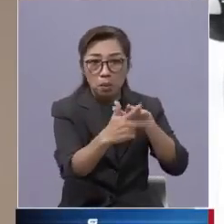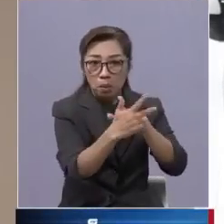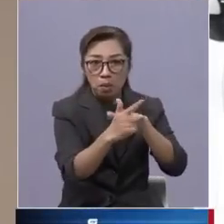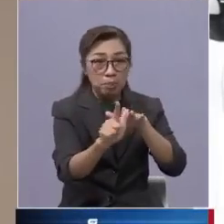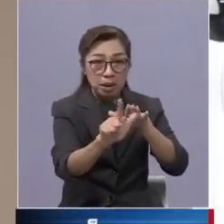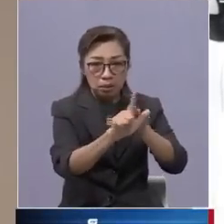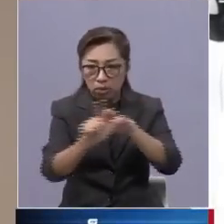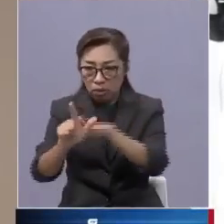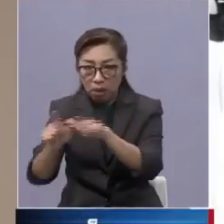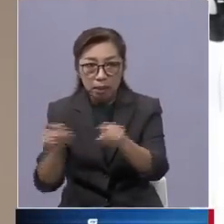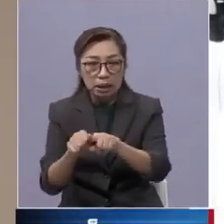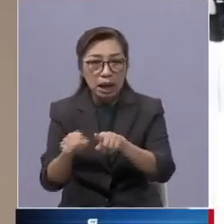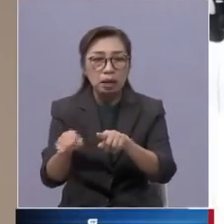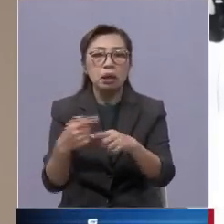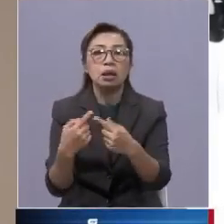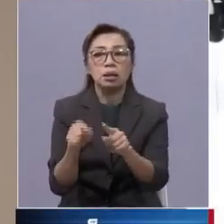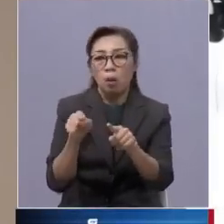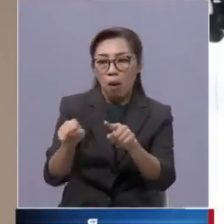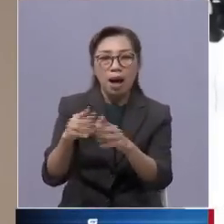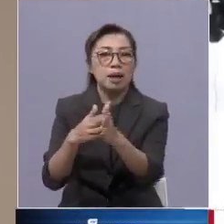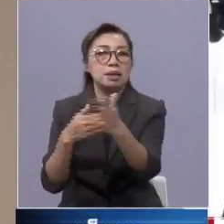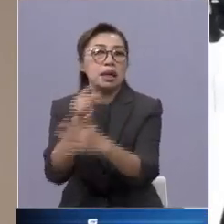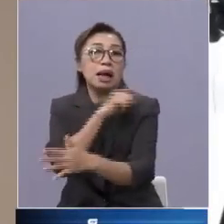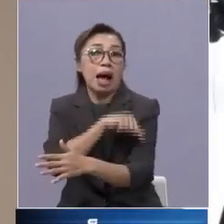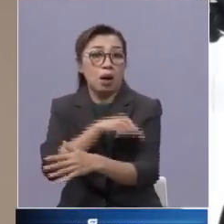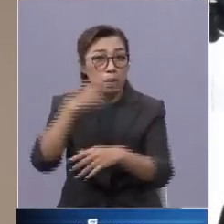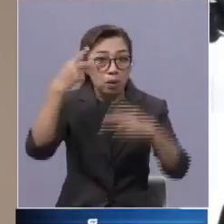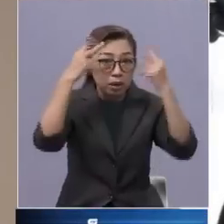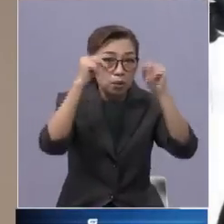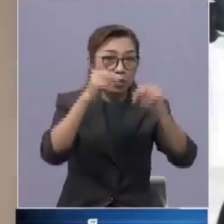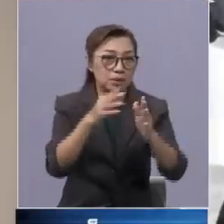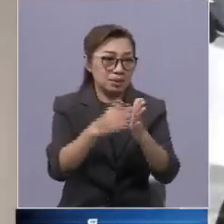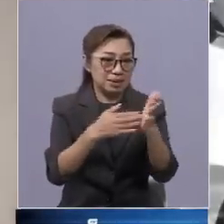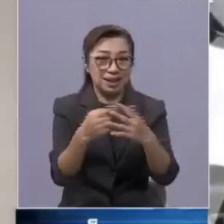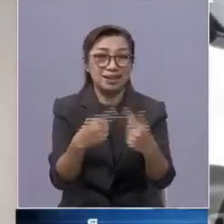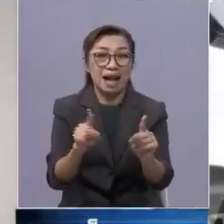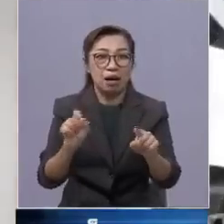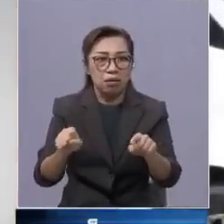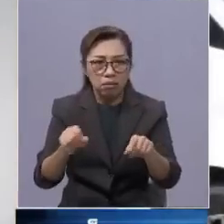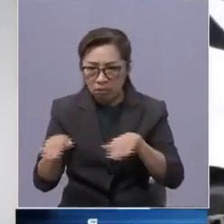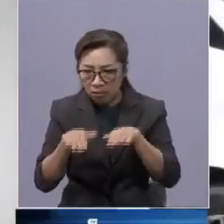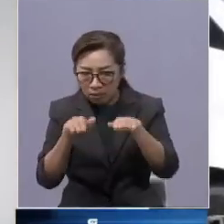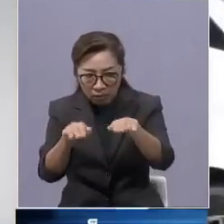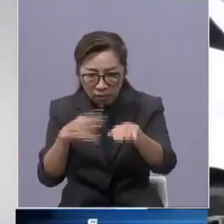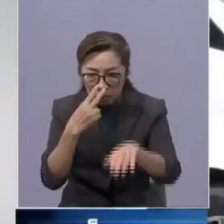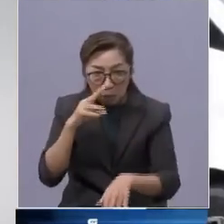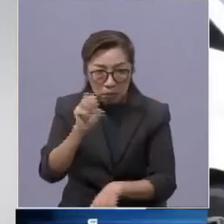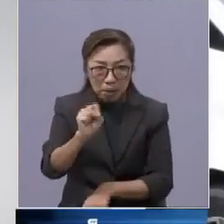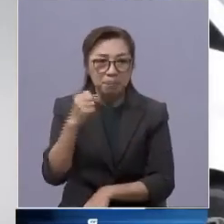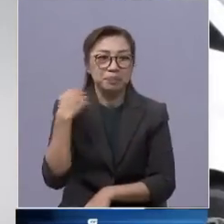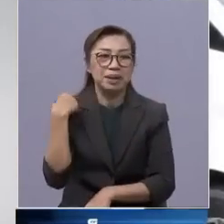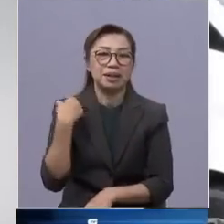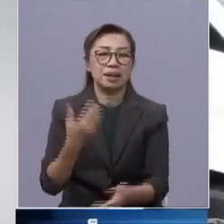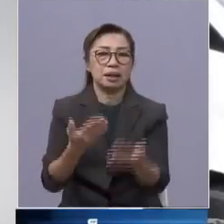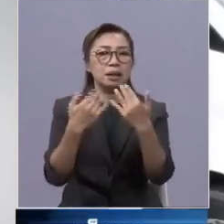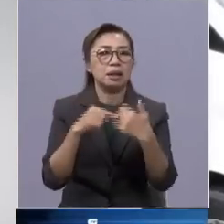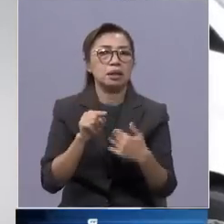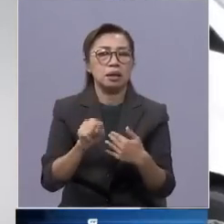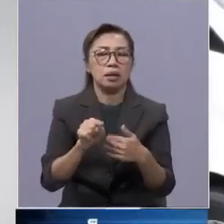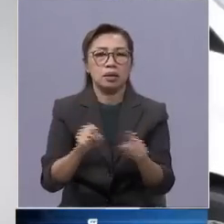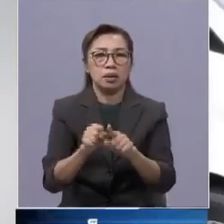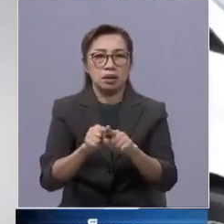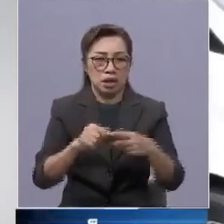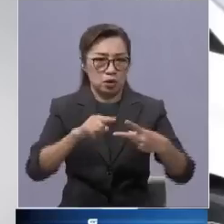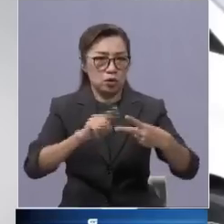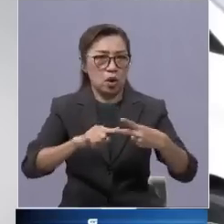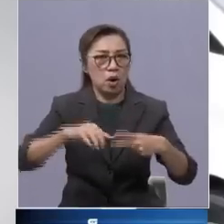หคนก็ไปจับจ้องนะเรื่องประเด็นของรถที่ใช้ในการเดินทางมาทำเนียบรัฐบาลนะครับ ส่วนประเด็นของฝั่งพลตำรวจ